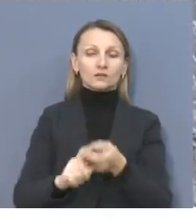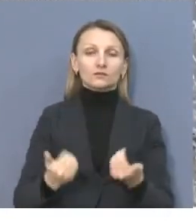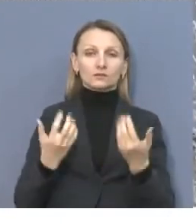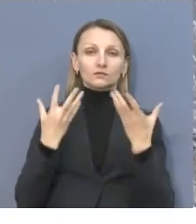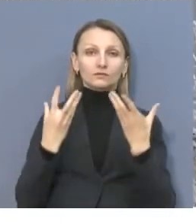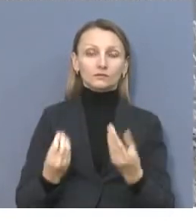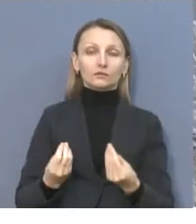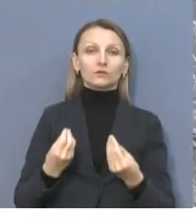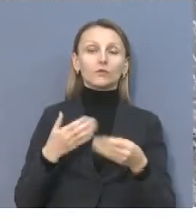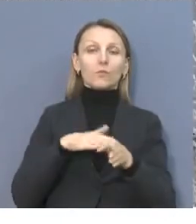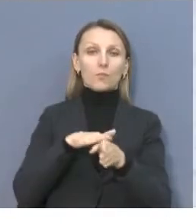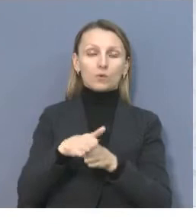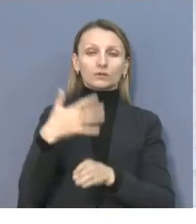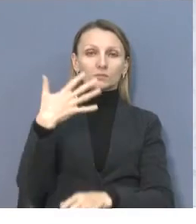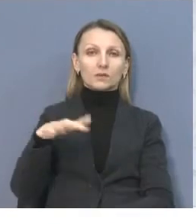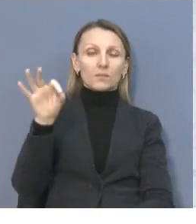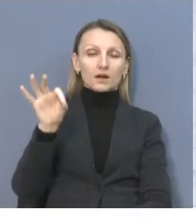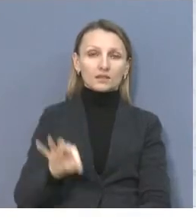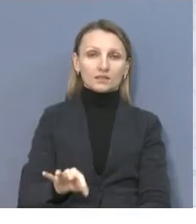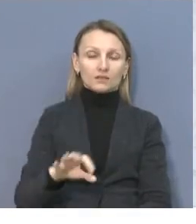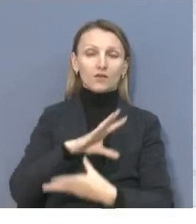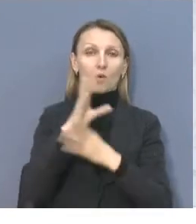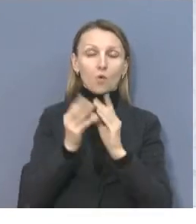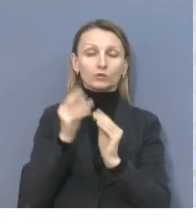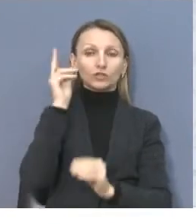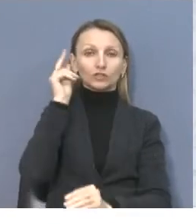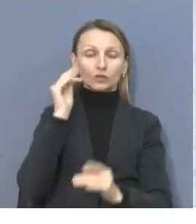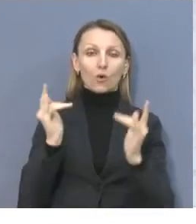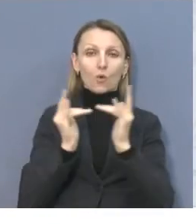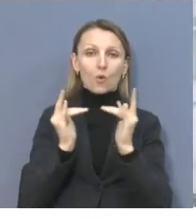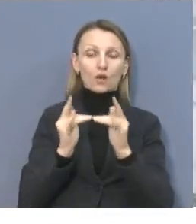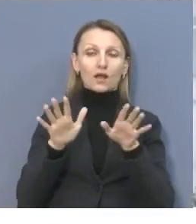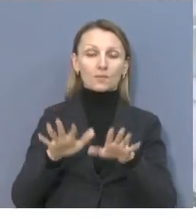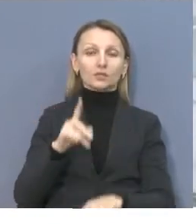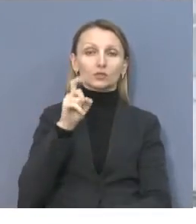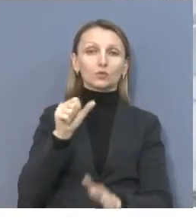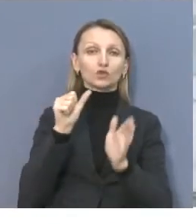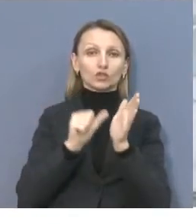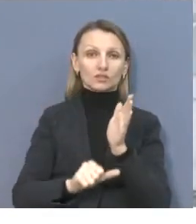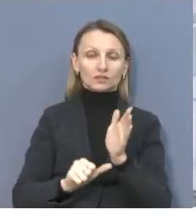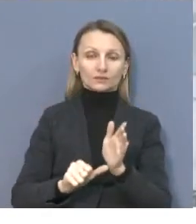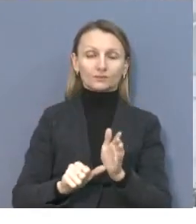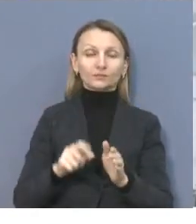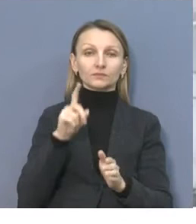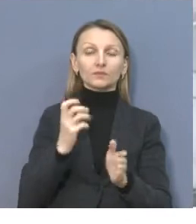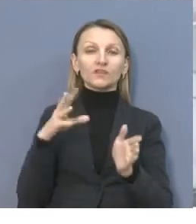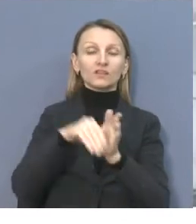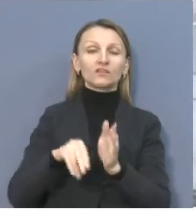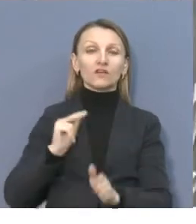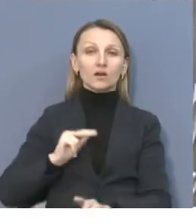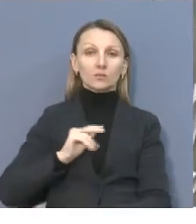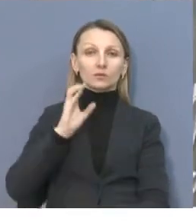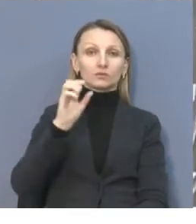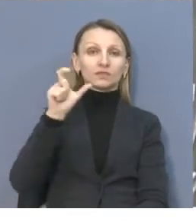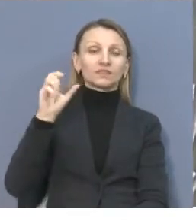они заполнены на 50 процентов общая численность койками составляет 160 за значимый вклад в работу